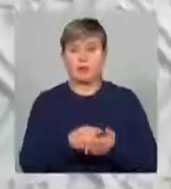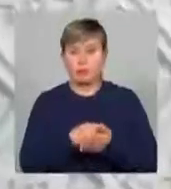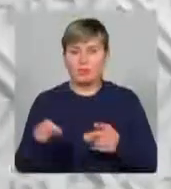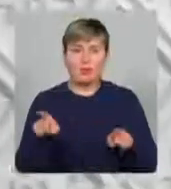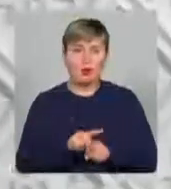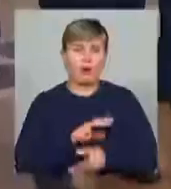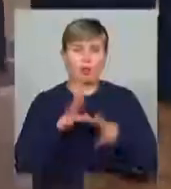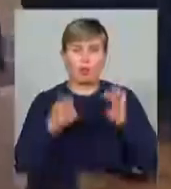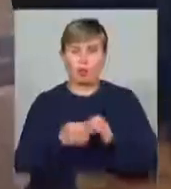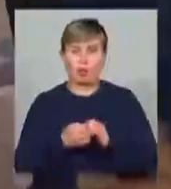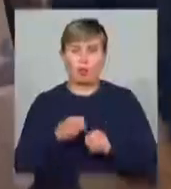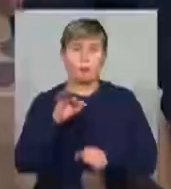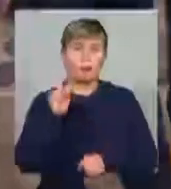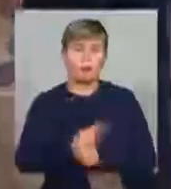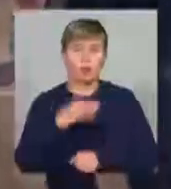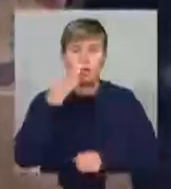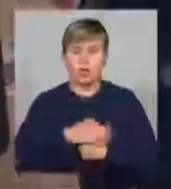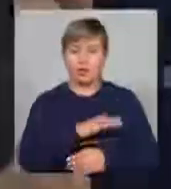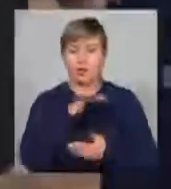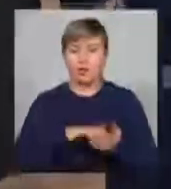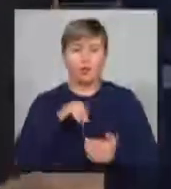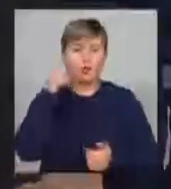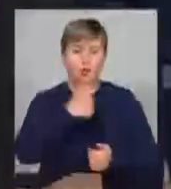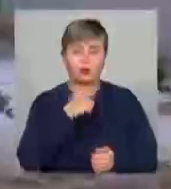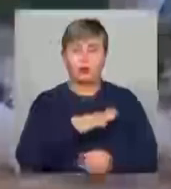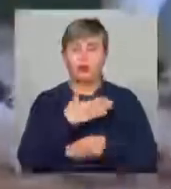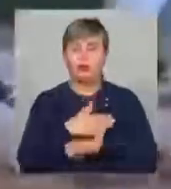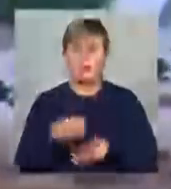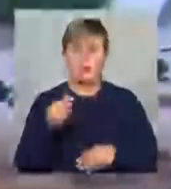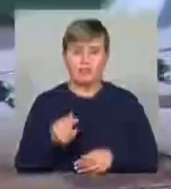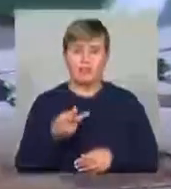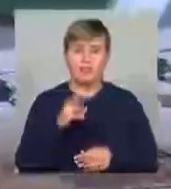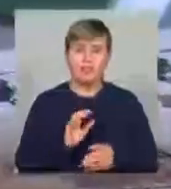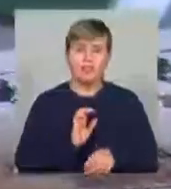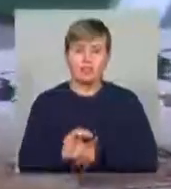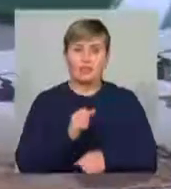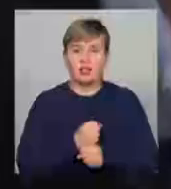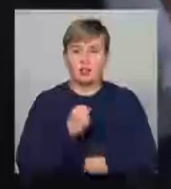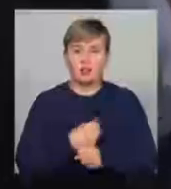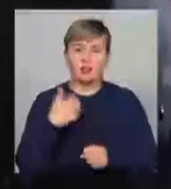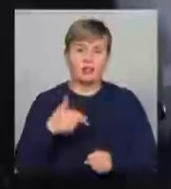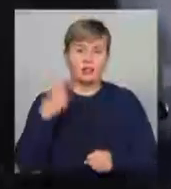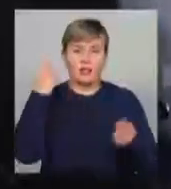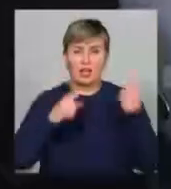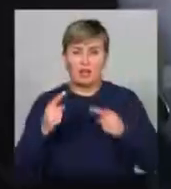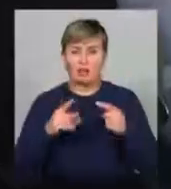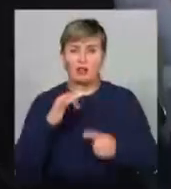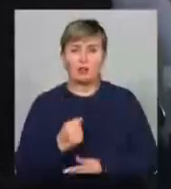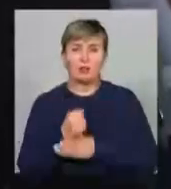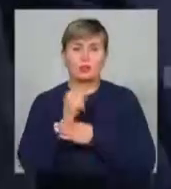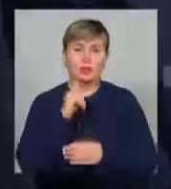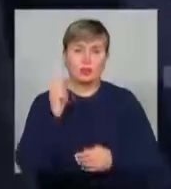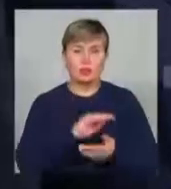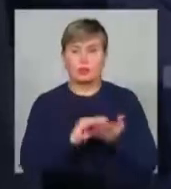такого результата. По поручению акима города в прошлом году были выделены средства для издания работ 30 авторов. Причем поддержали труды как